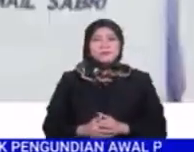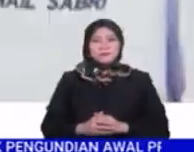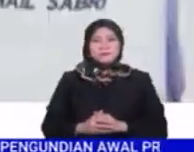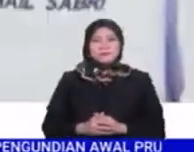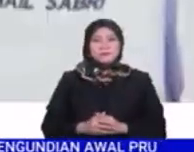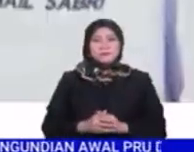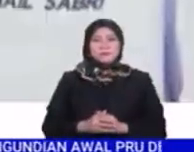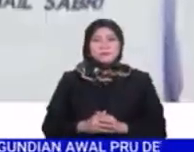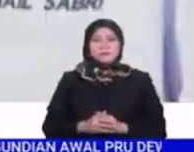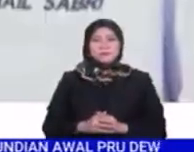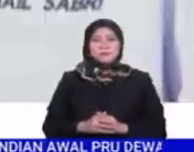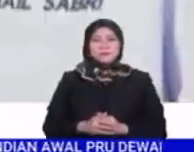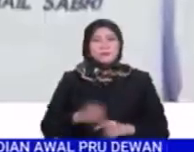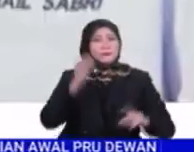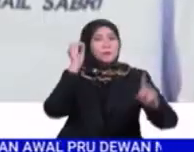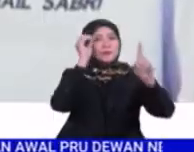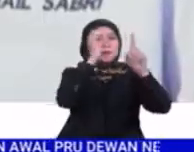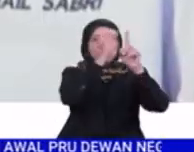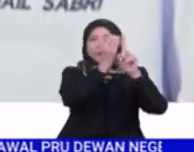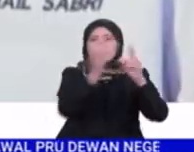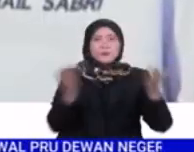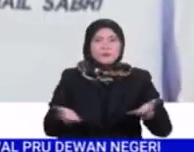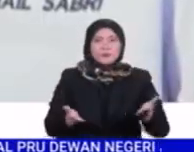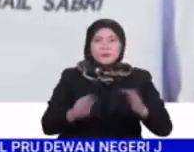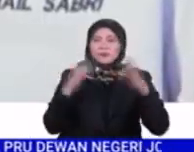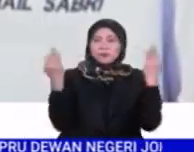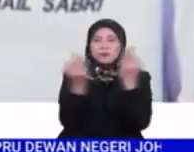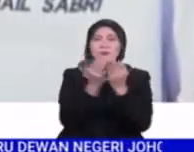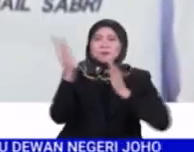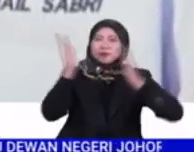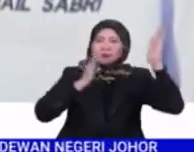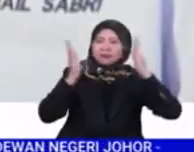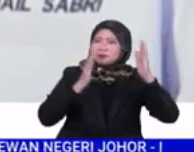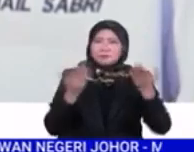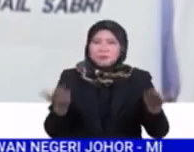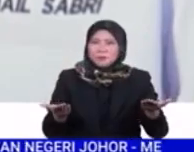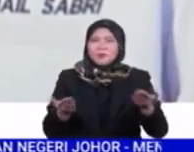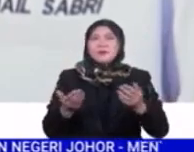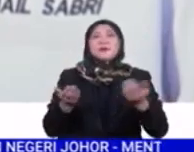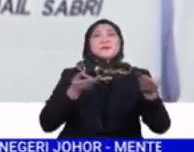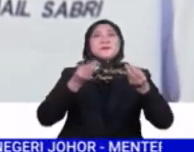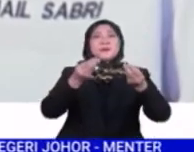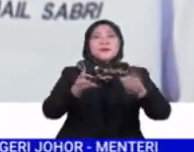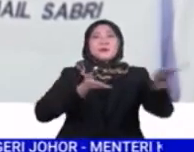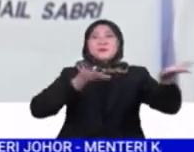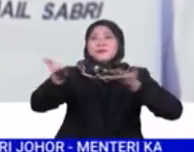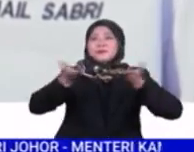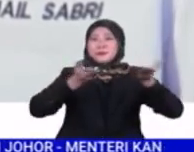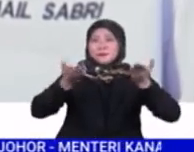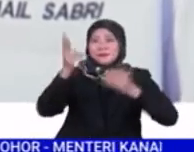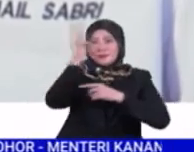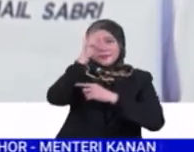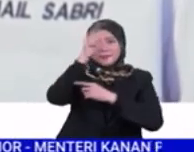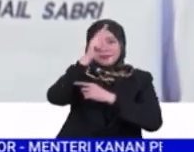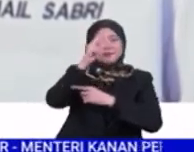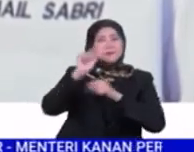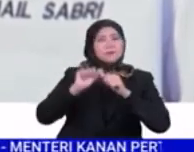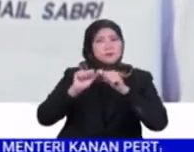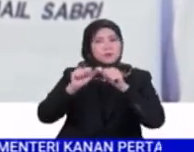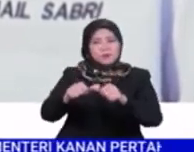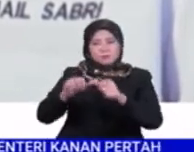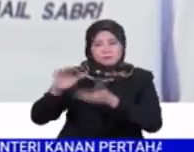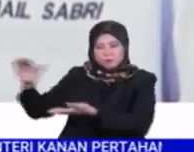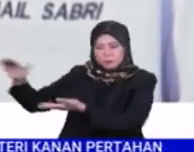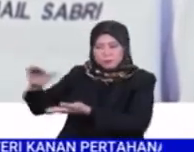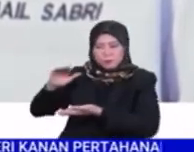Yang sebenarnya tujuan kita buat adakan aspirasi keluarga Malaysia lah untuk membawa perkhidmatan kerajaan, agensi kerajaan terus kepada rakyat